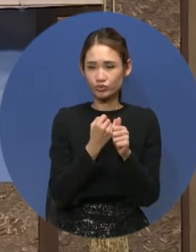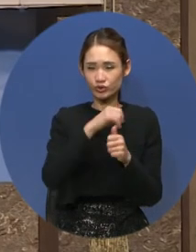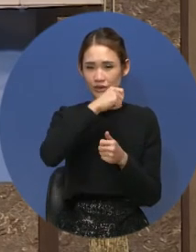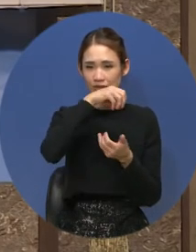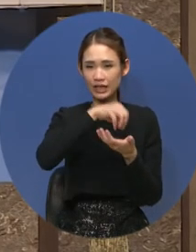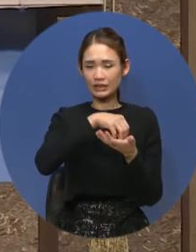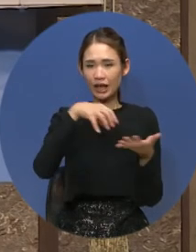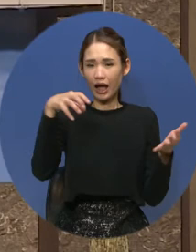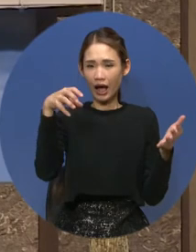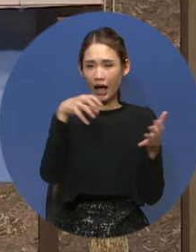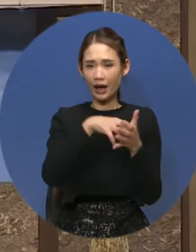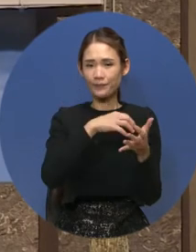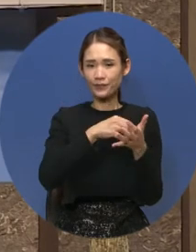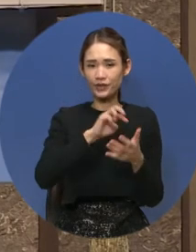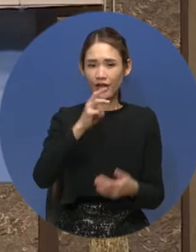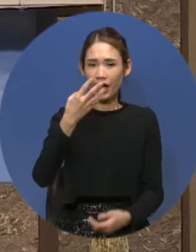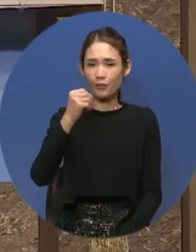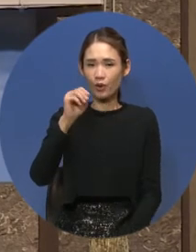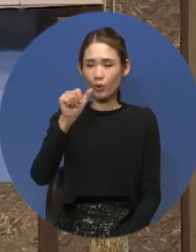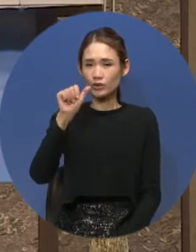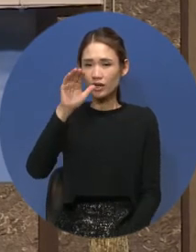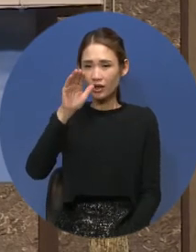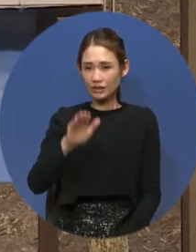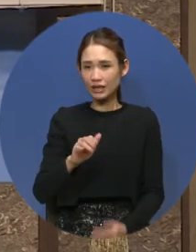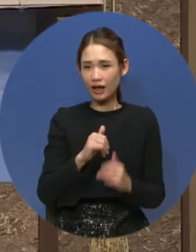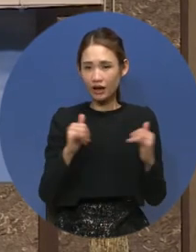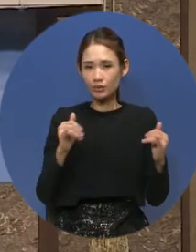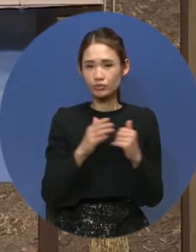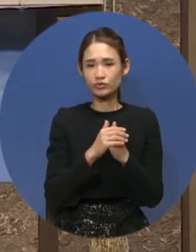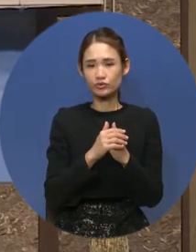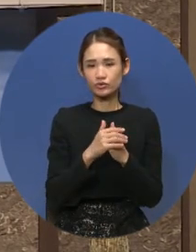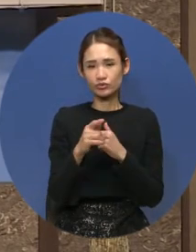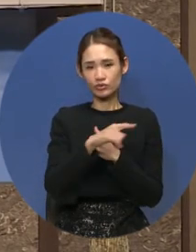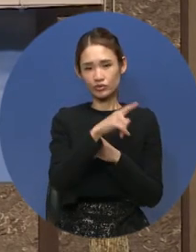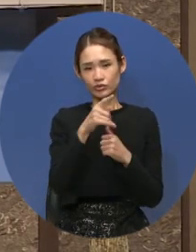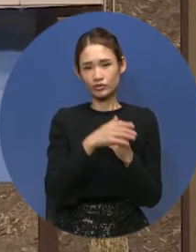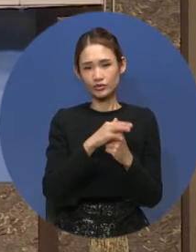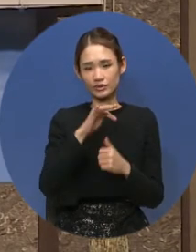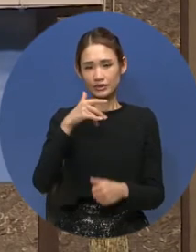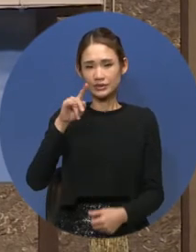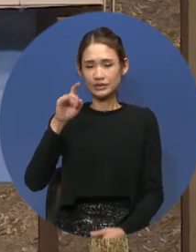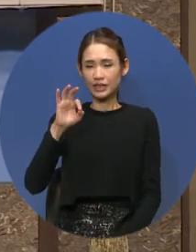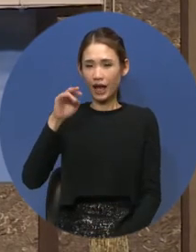5천 이하인 분들을 해서 그분들한테